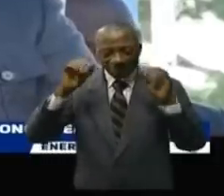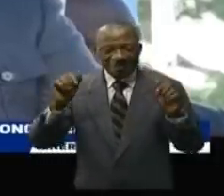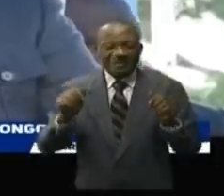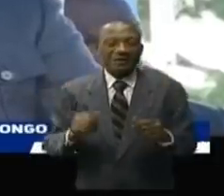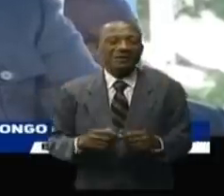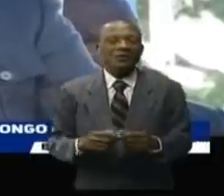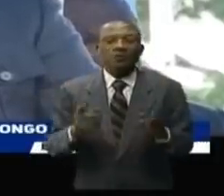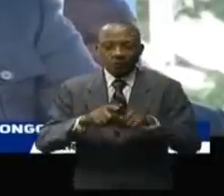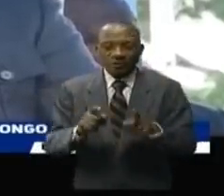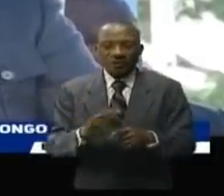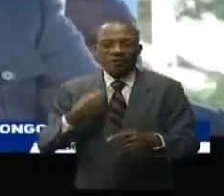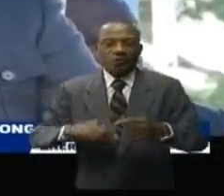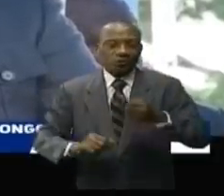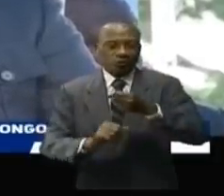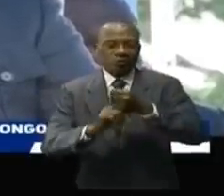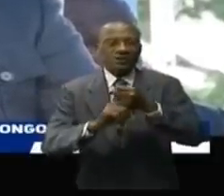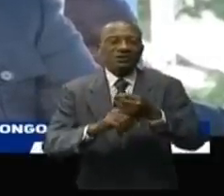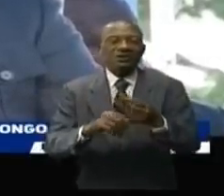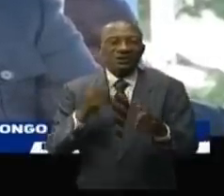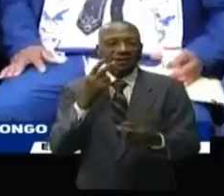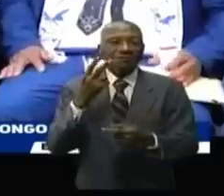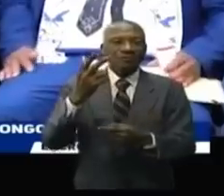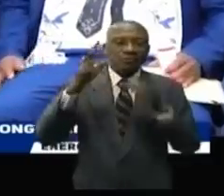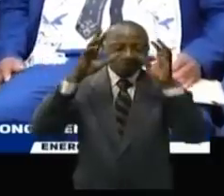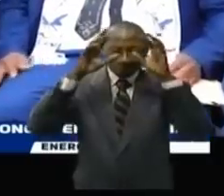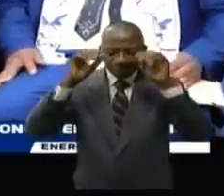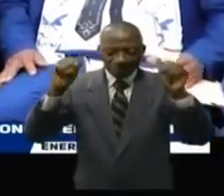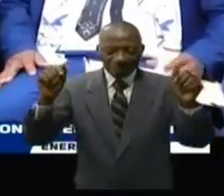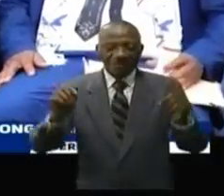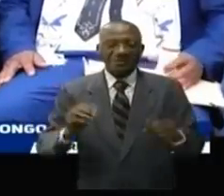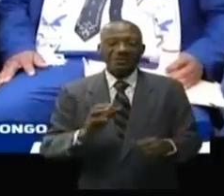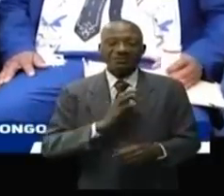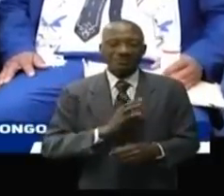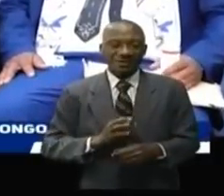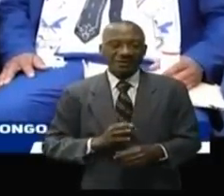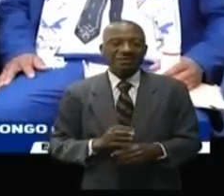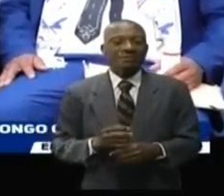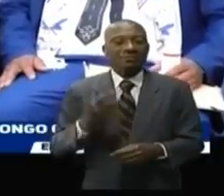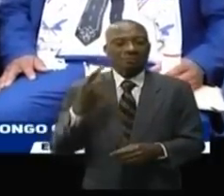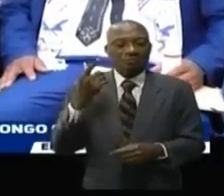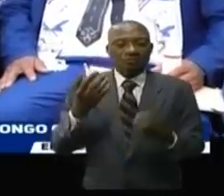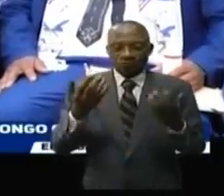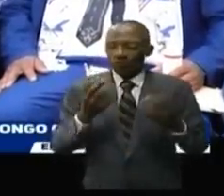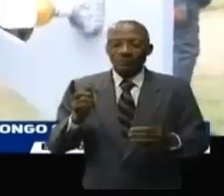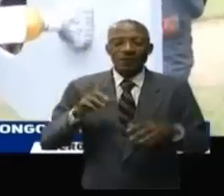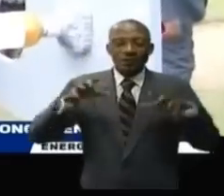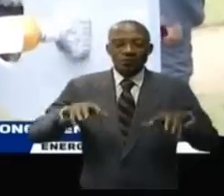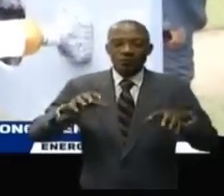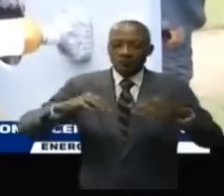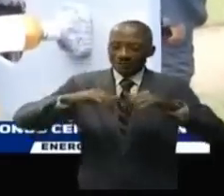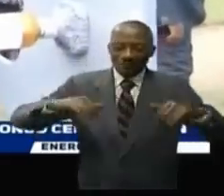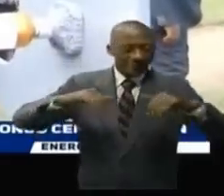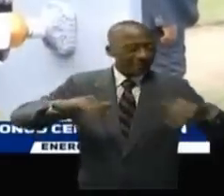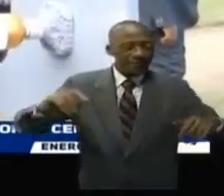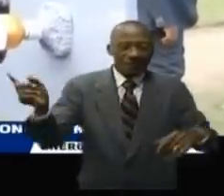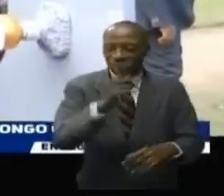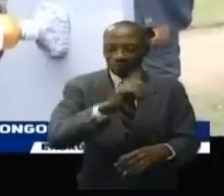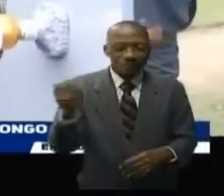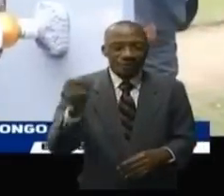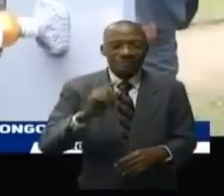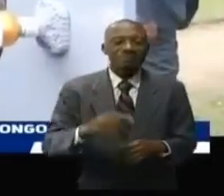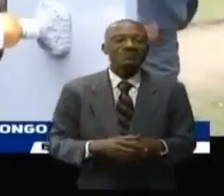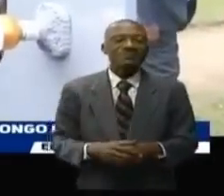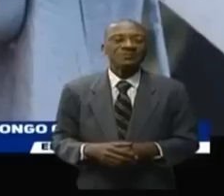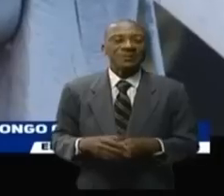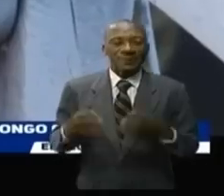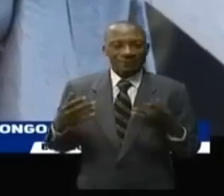du chef de l'État qui s'active nuit et jour pour empêcher la balkanisation de la RDC. Le lancement du courant électrique sur